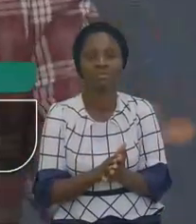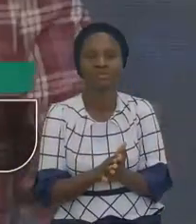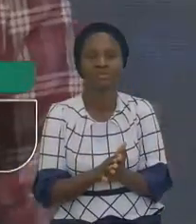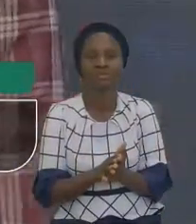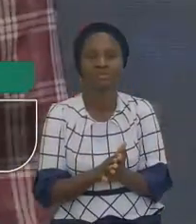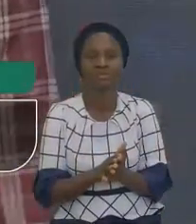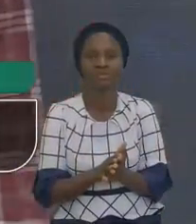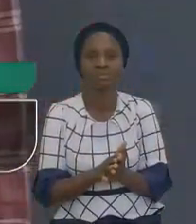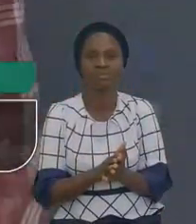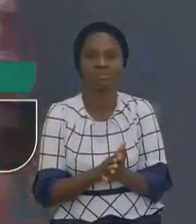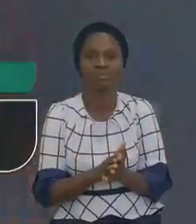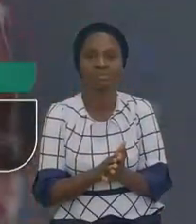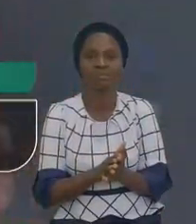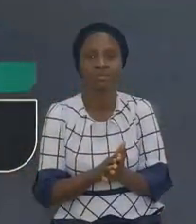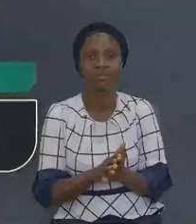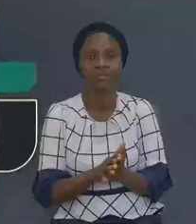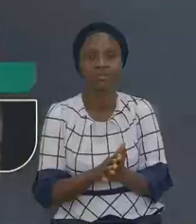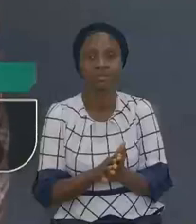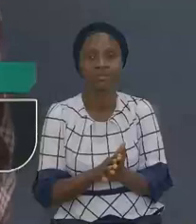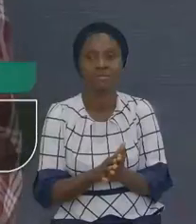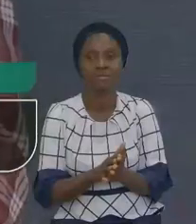Et c'est pourquoi plusieurs aujourd'hui,